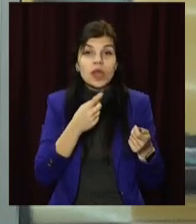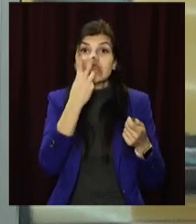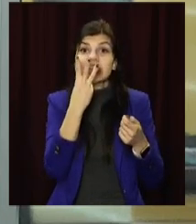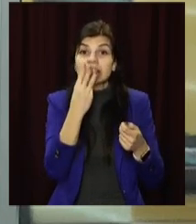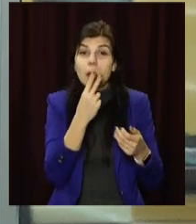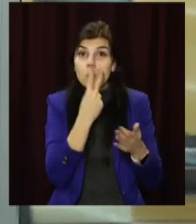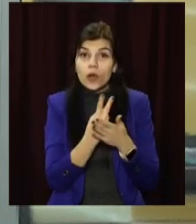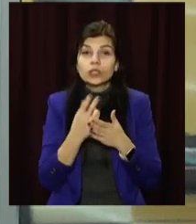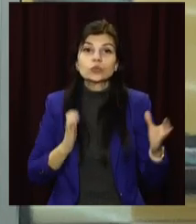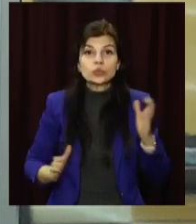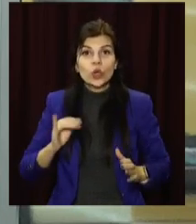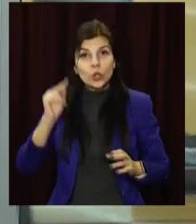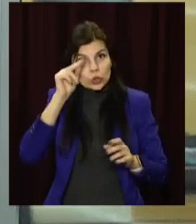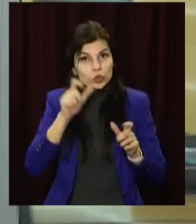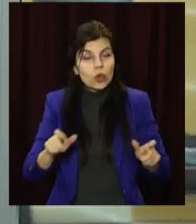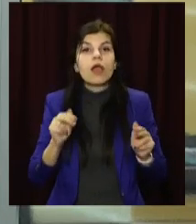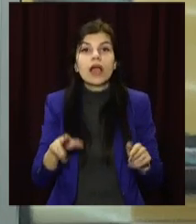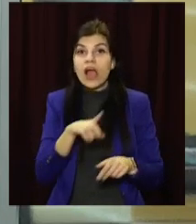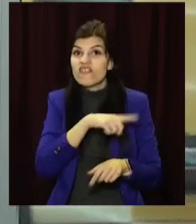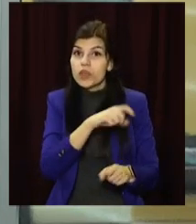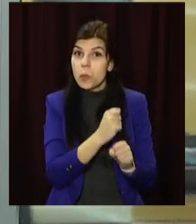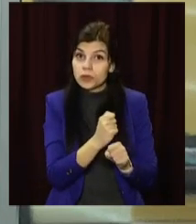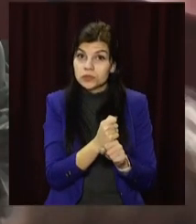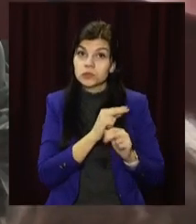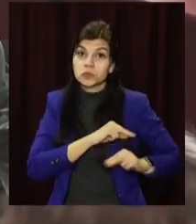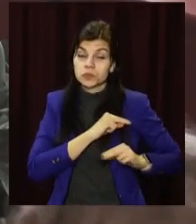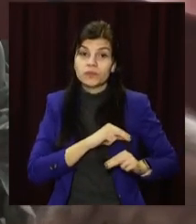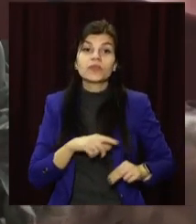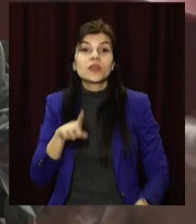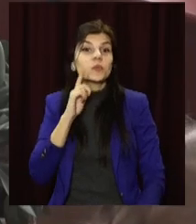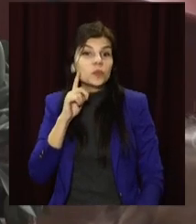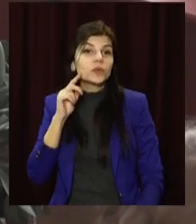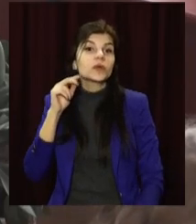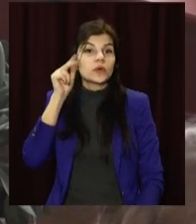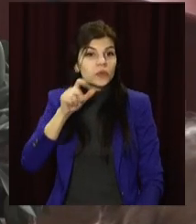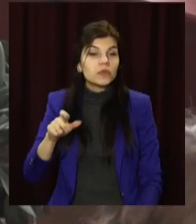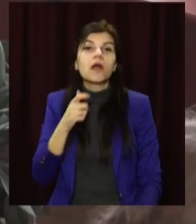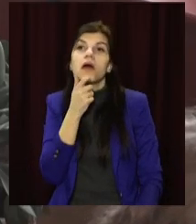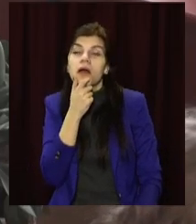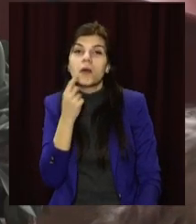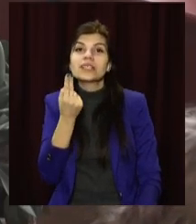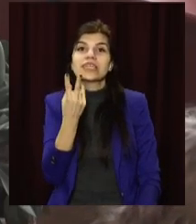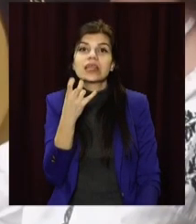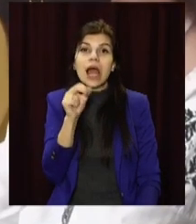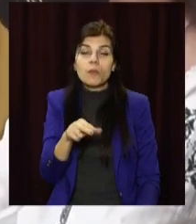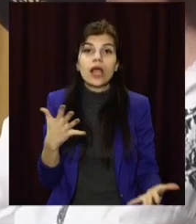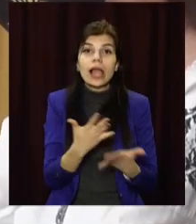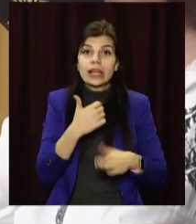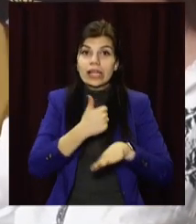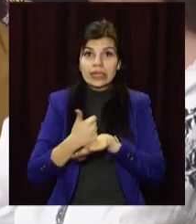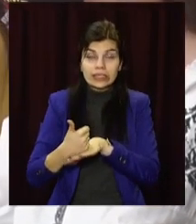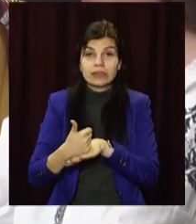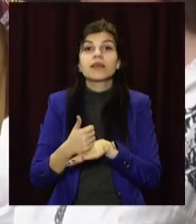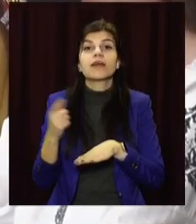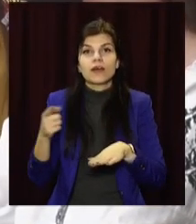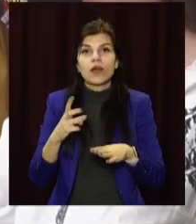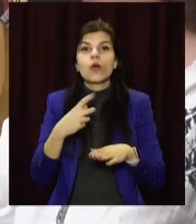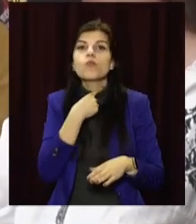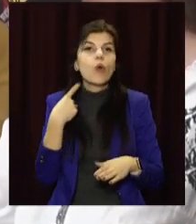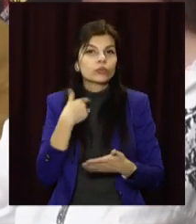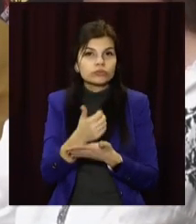показували студентам та школярам, як вони працюють. Окрім цього, юнаки і дівчата ознайомилися з роботою ЦНАПу, який є лідером з надання послуг в